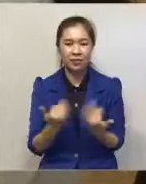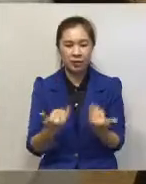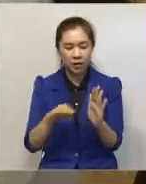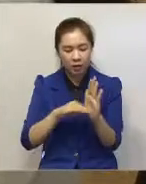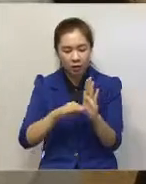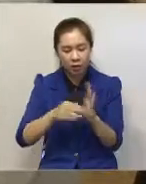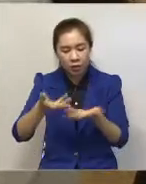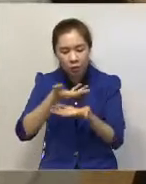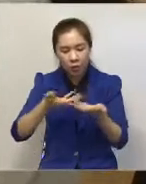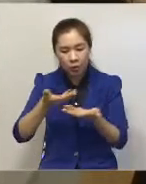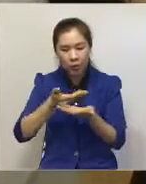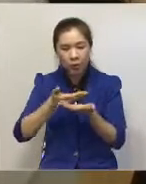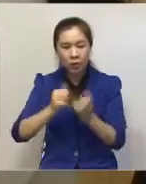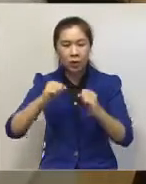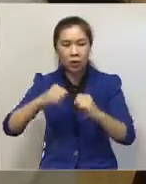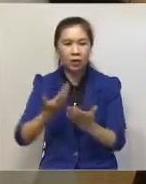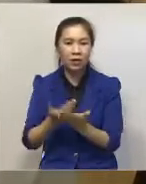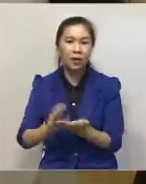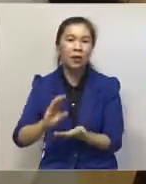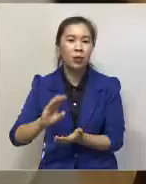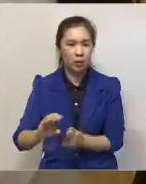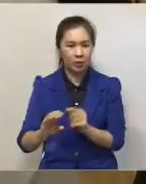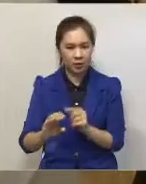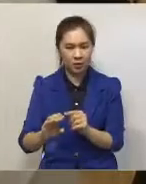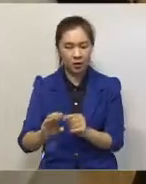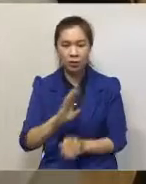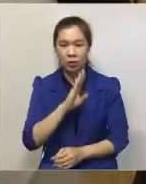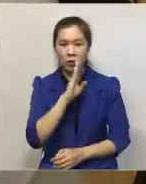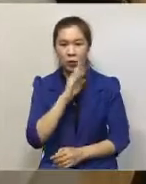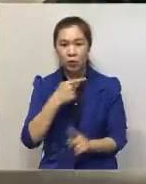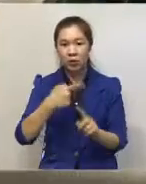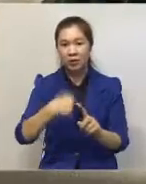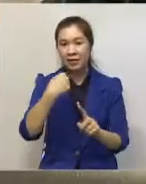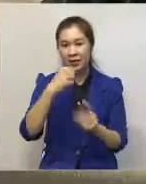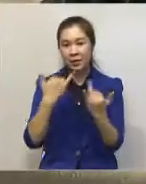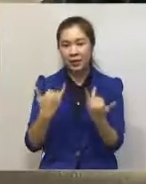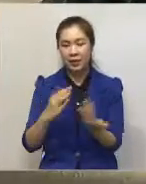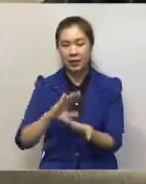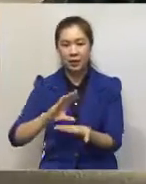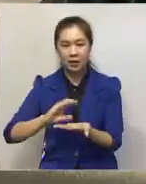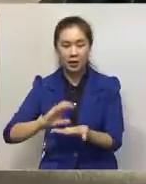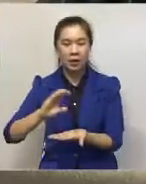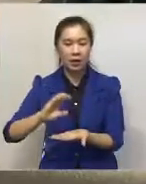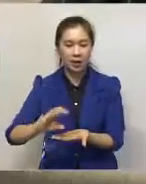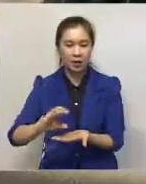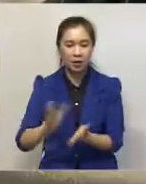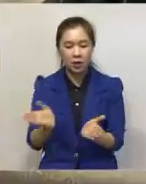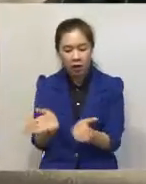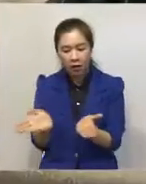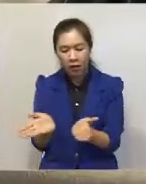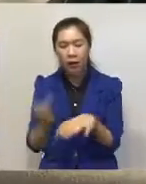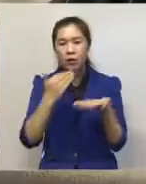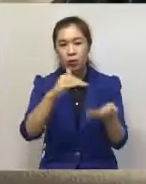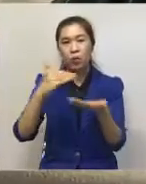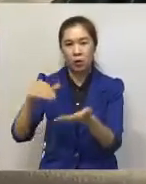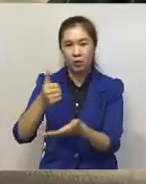ขั้นตอนการพิจารณาอนุมัติงบกลางซึ่งหากได้รับอนุมัติภายในเดือนตุลาคมนี้ก็จะสามารถเร่งผลักดันส่ง